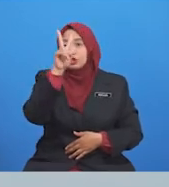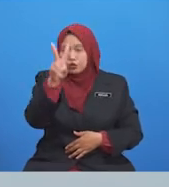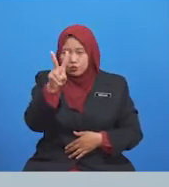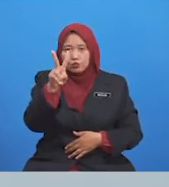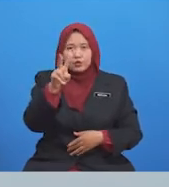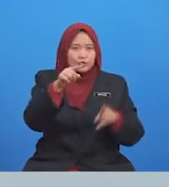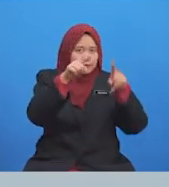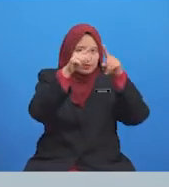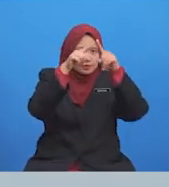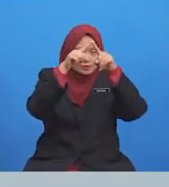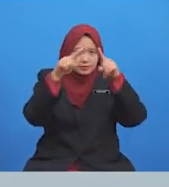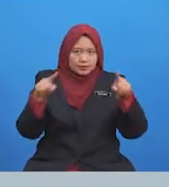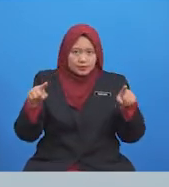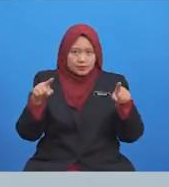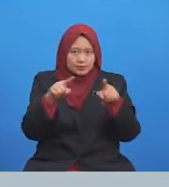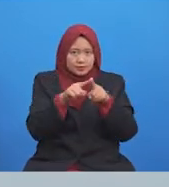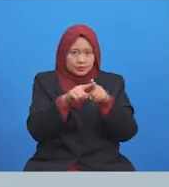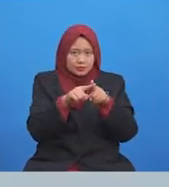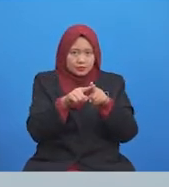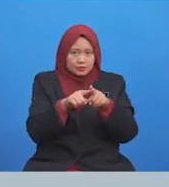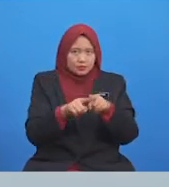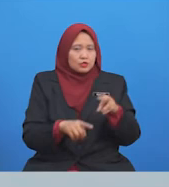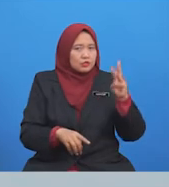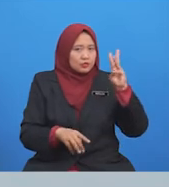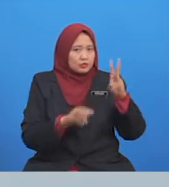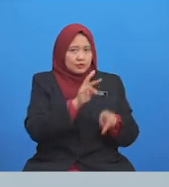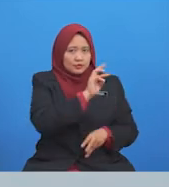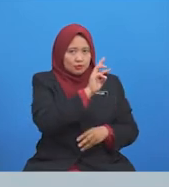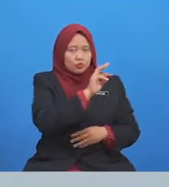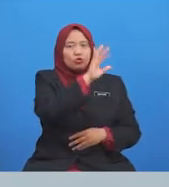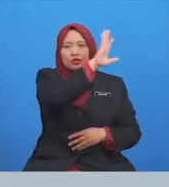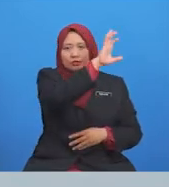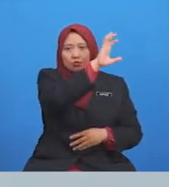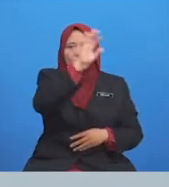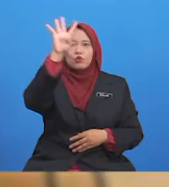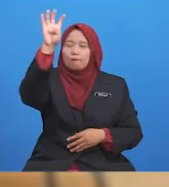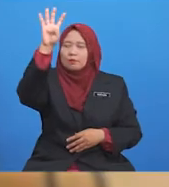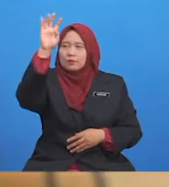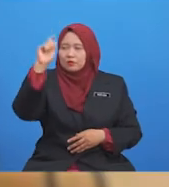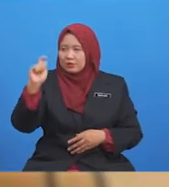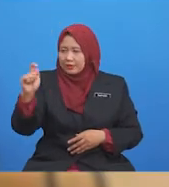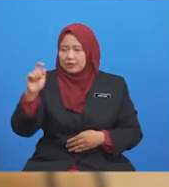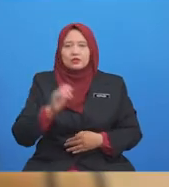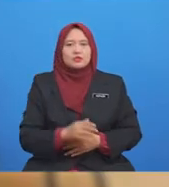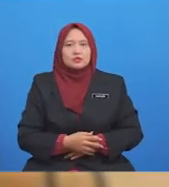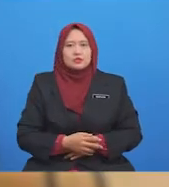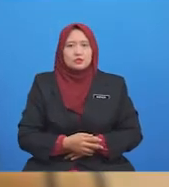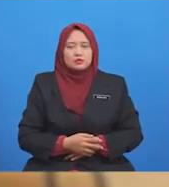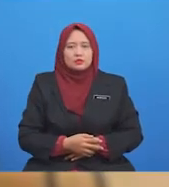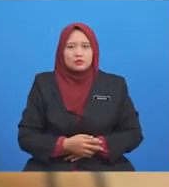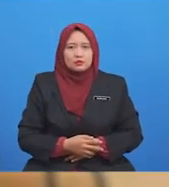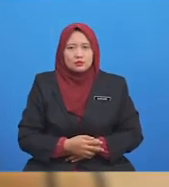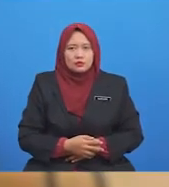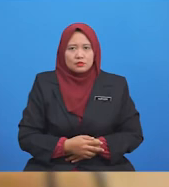50 darjah, 60 darjah, 40 darjah dan sudut X. Dalam subtopik sisi